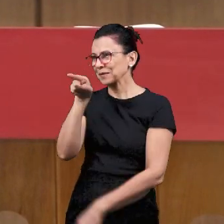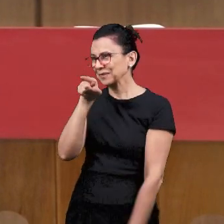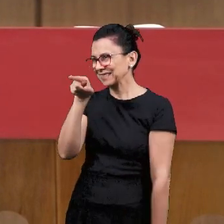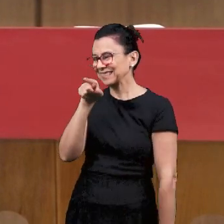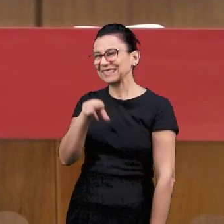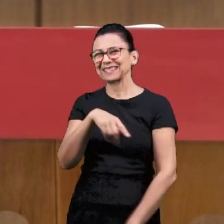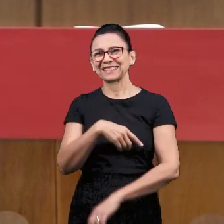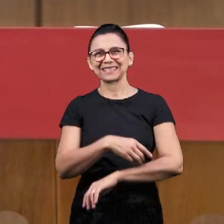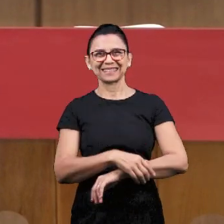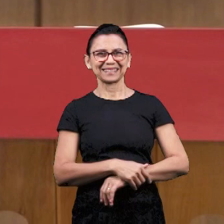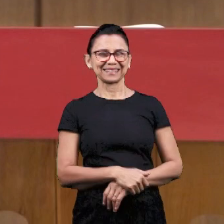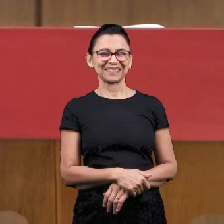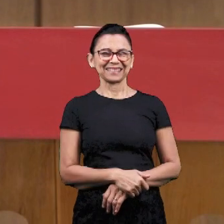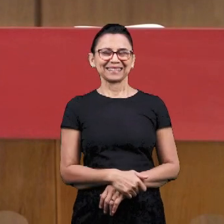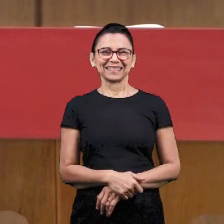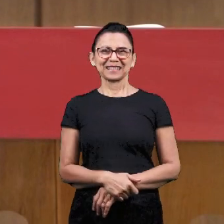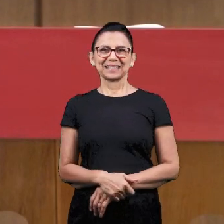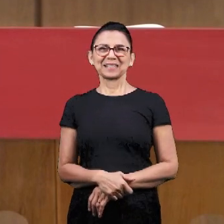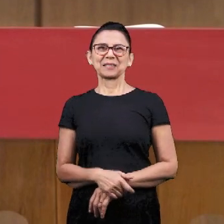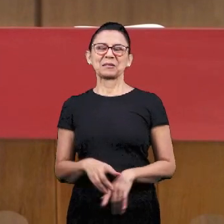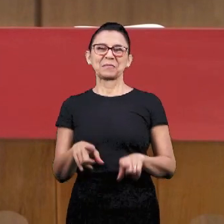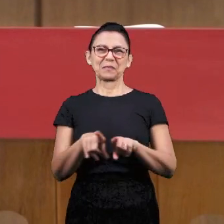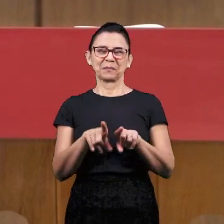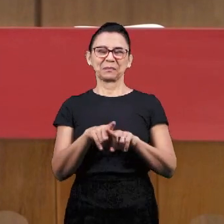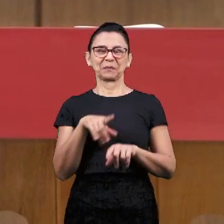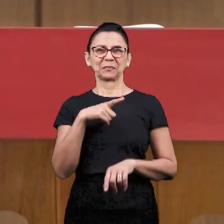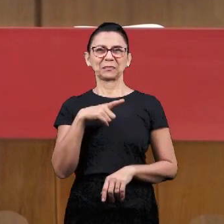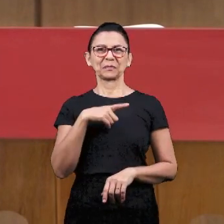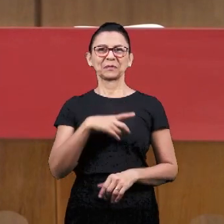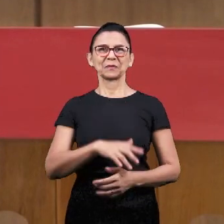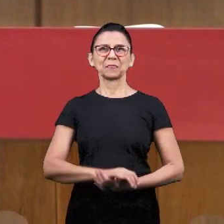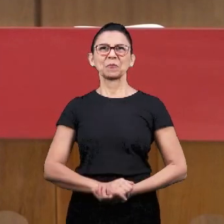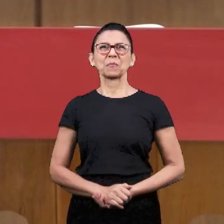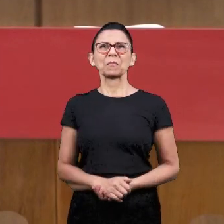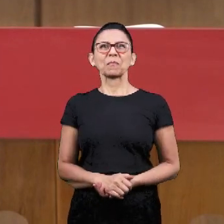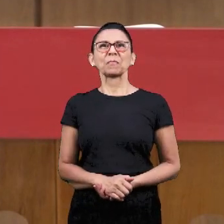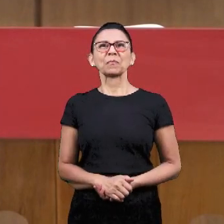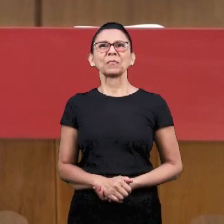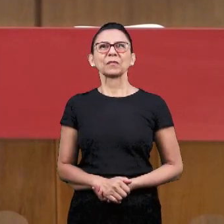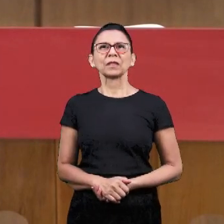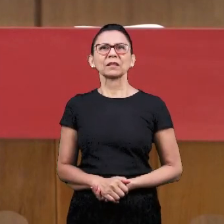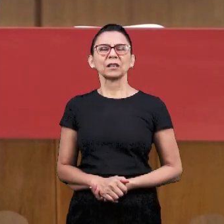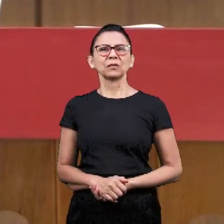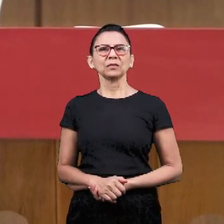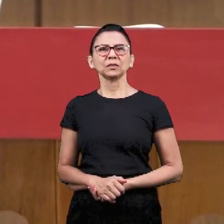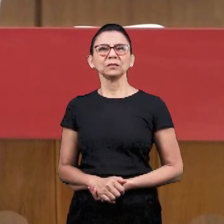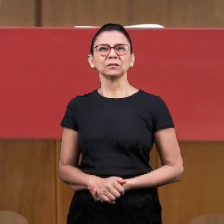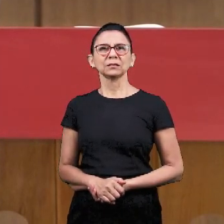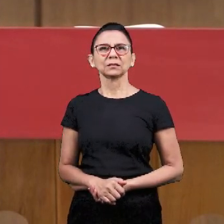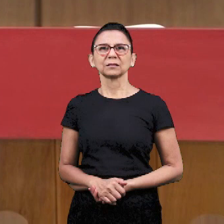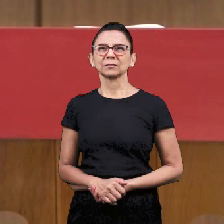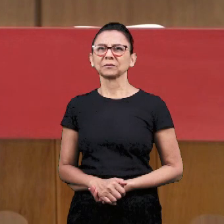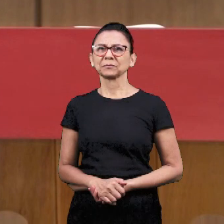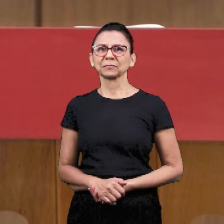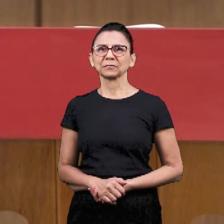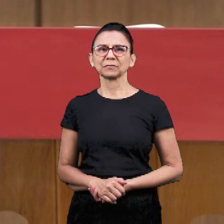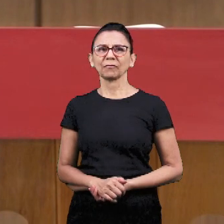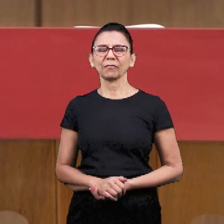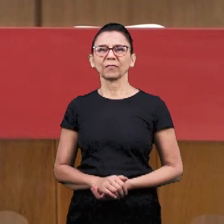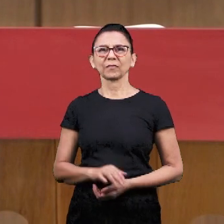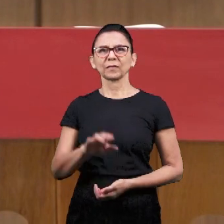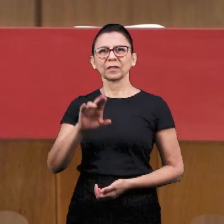avons ici aussi de Nuuk, nos frères de Nuuk, Pasteur Tarcísio, un grand groupe, Pasteur